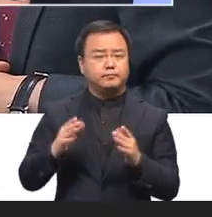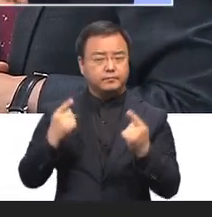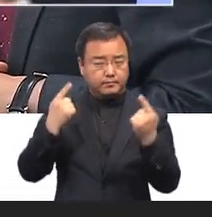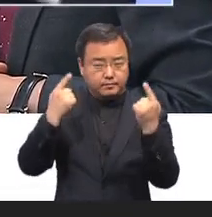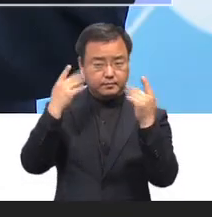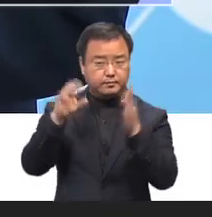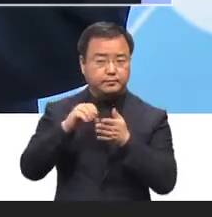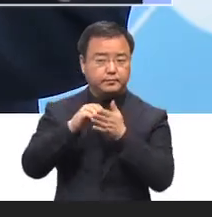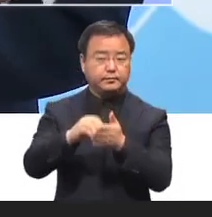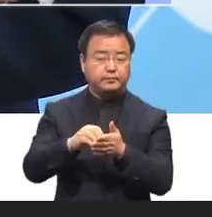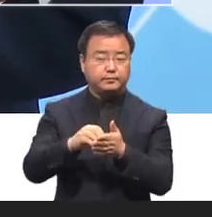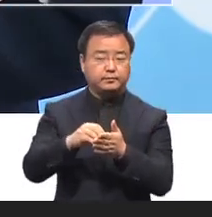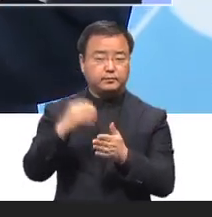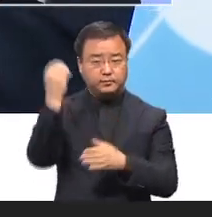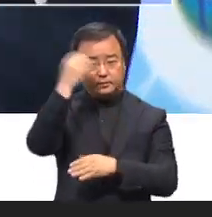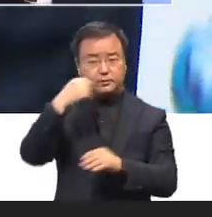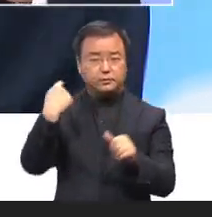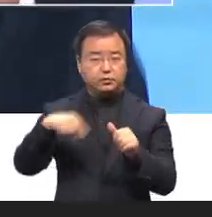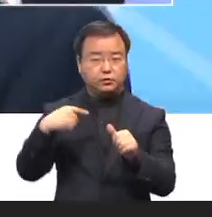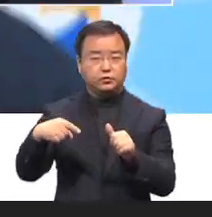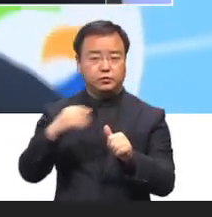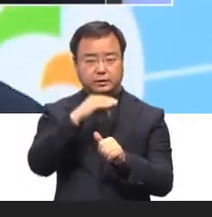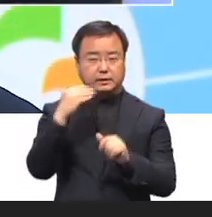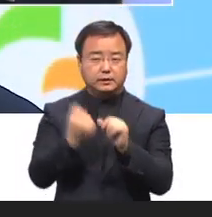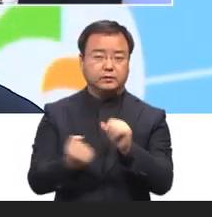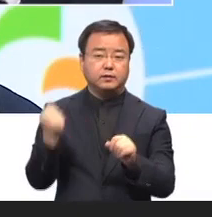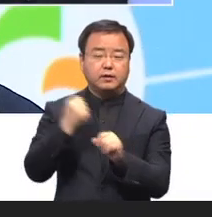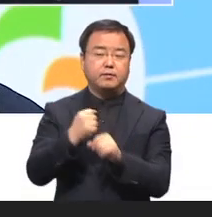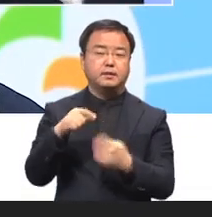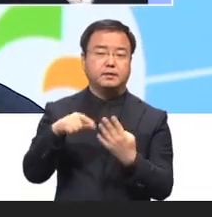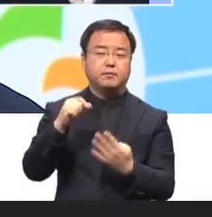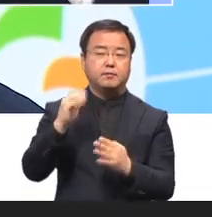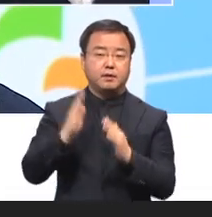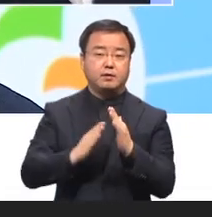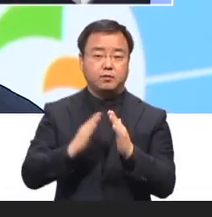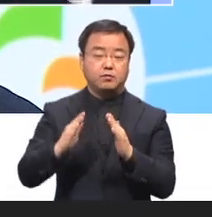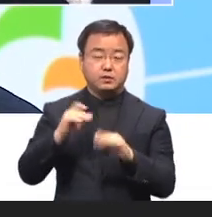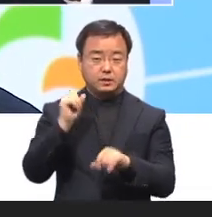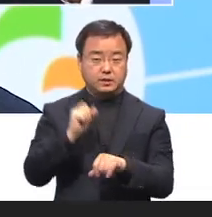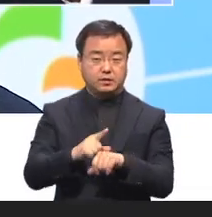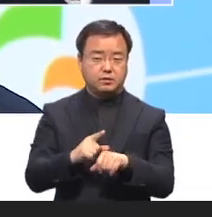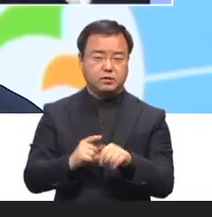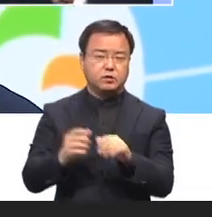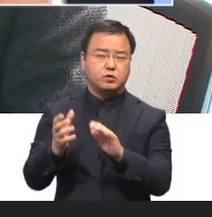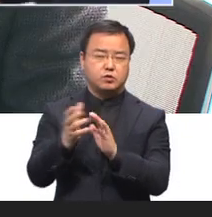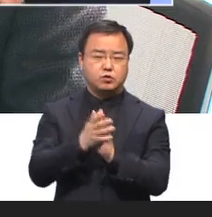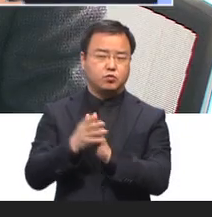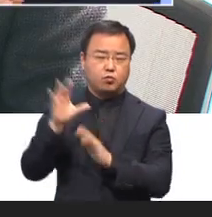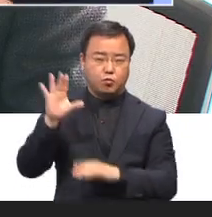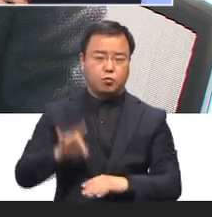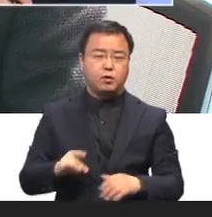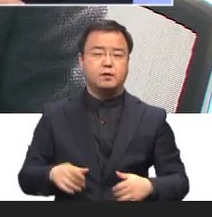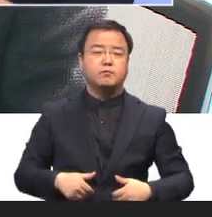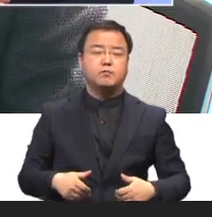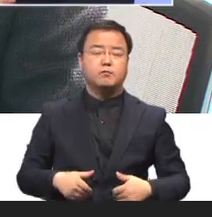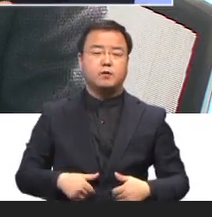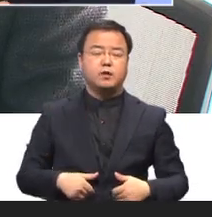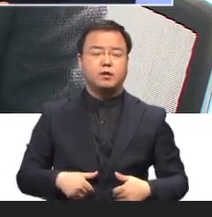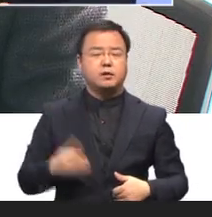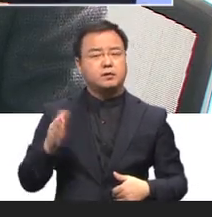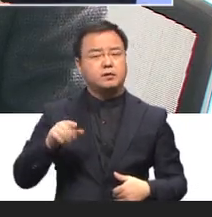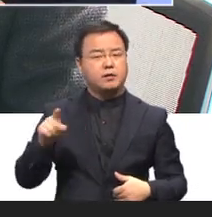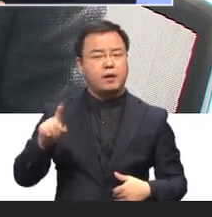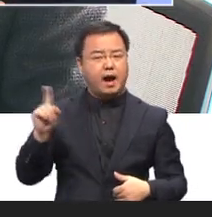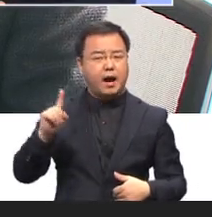것은 고교교육 정상화와 선발의 공정성이 조화롭게 가야 되는 것이죠. 그렇죠. 근데 어느 한쪽으로 치우친다는